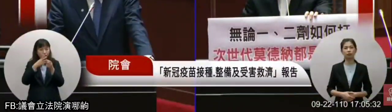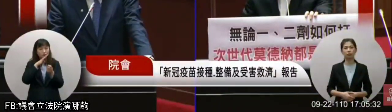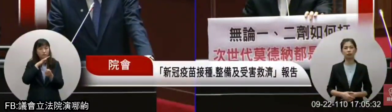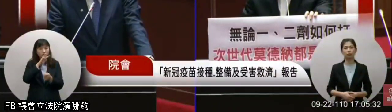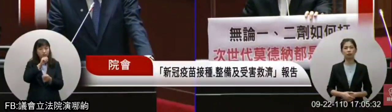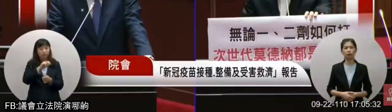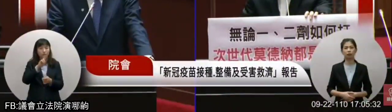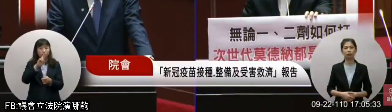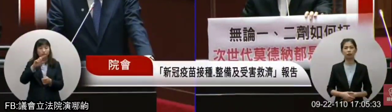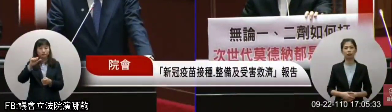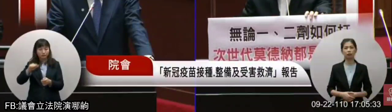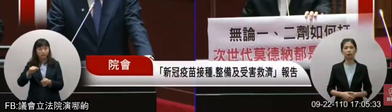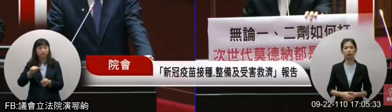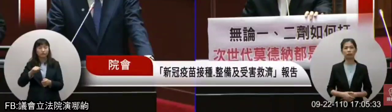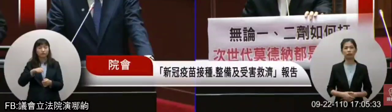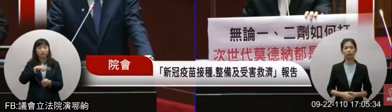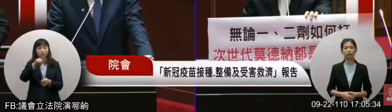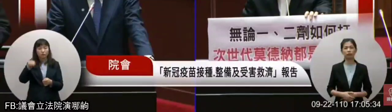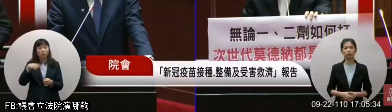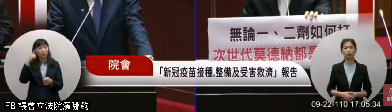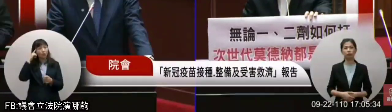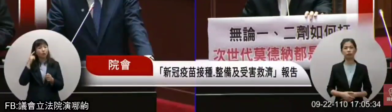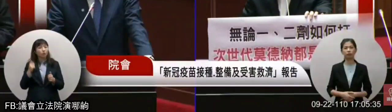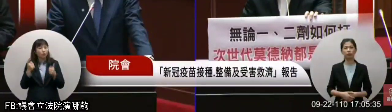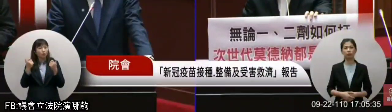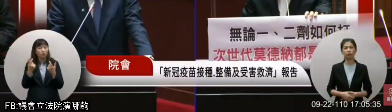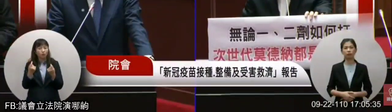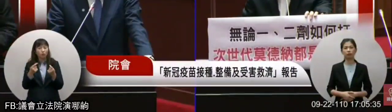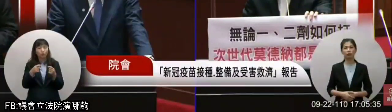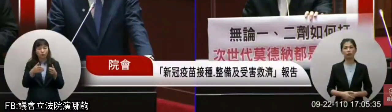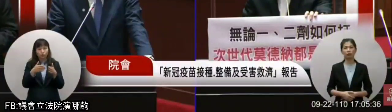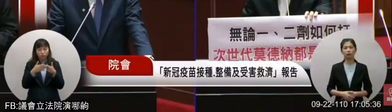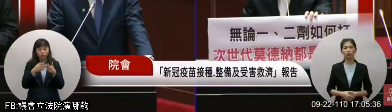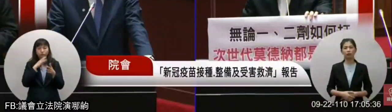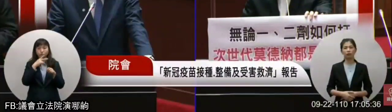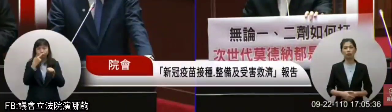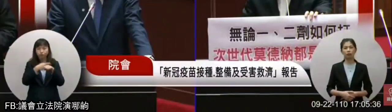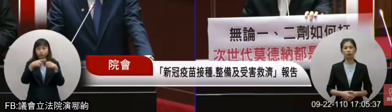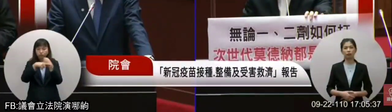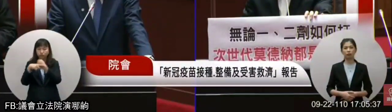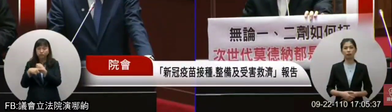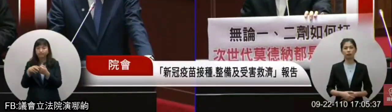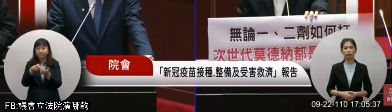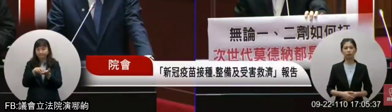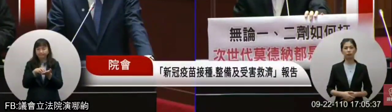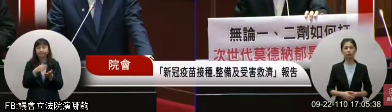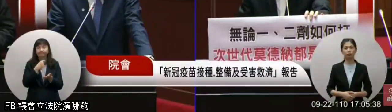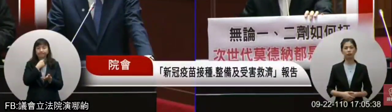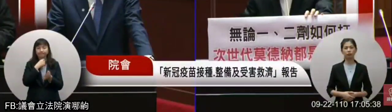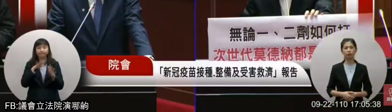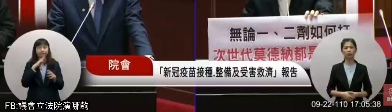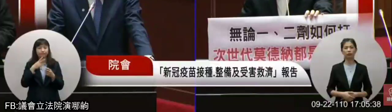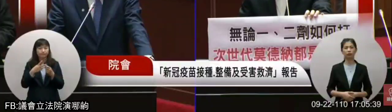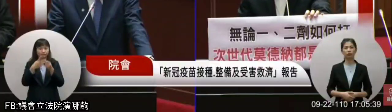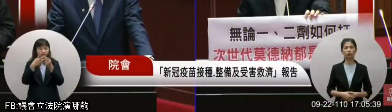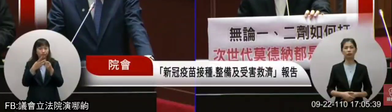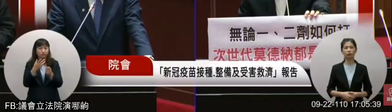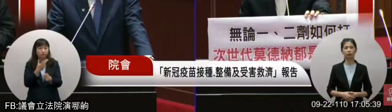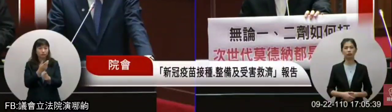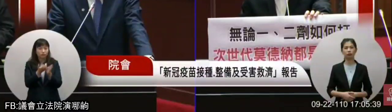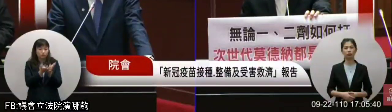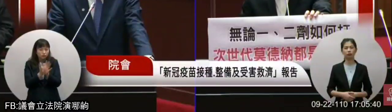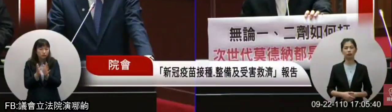mRNA 基本上是大家基本的有共识，但这个还需要很多科学的证据，所以我说我们在第三剂是准备起